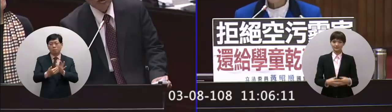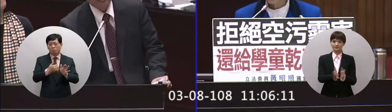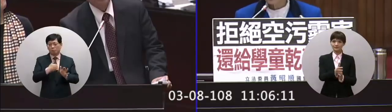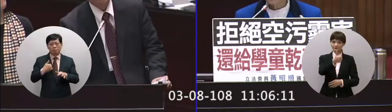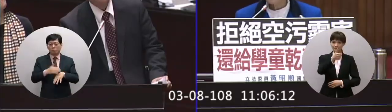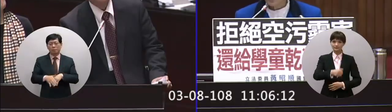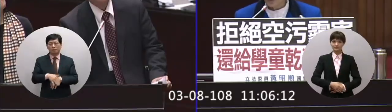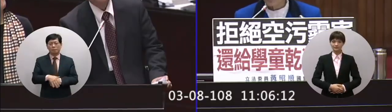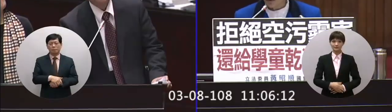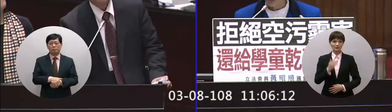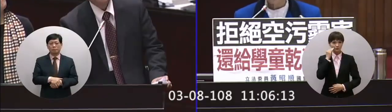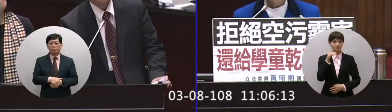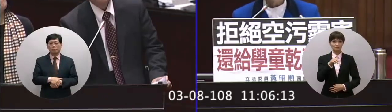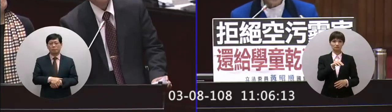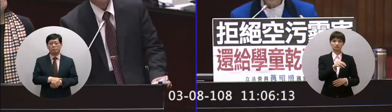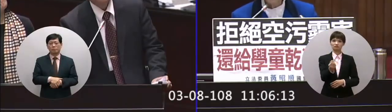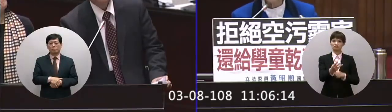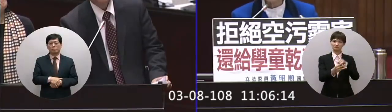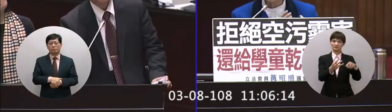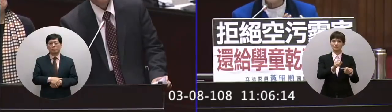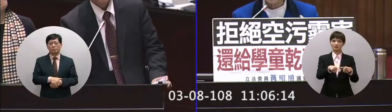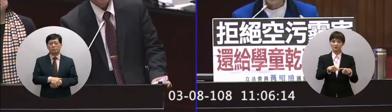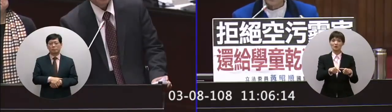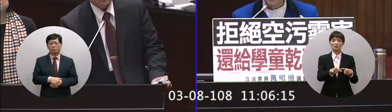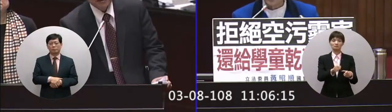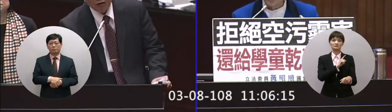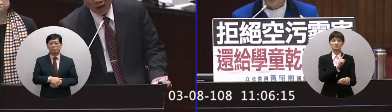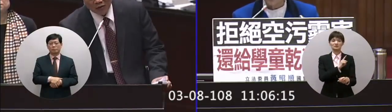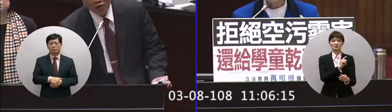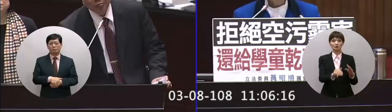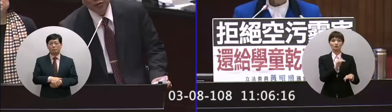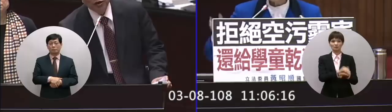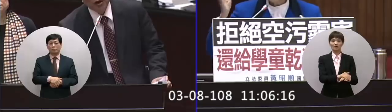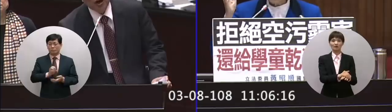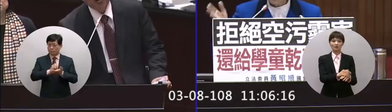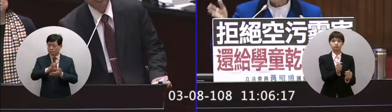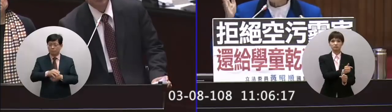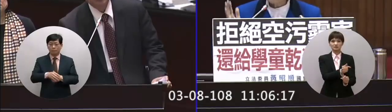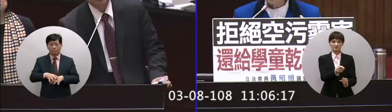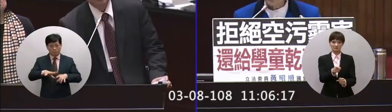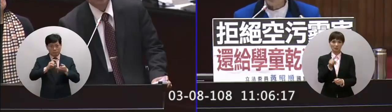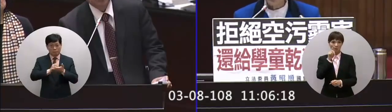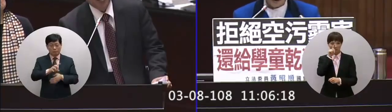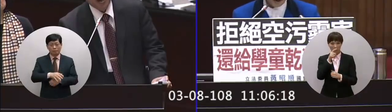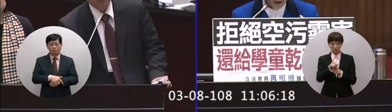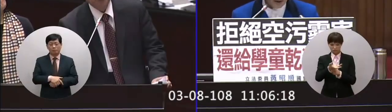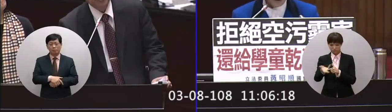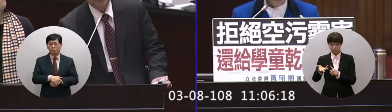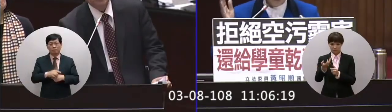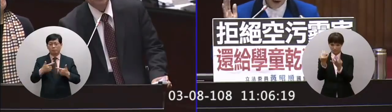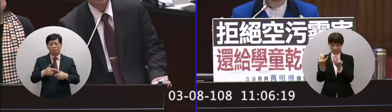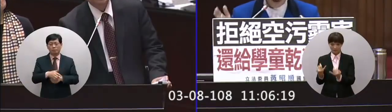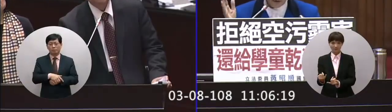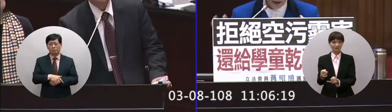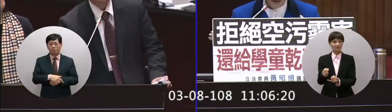善。 他们如果会做好的话，就不会有这些数据出来，就不会有这些数据，而